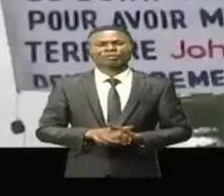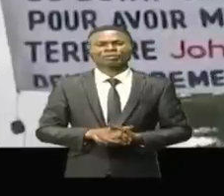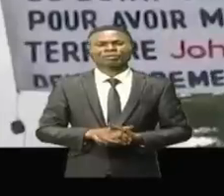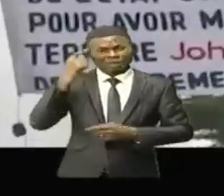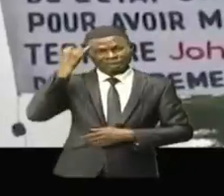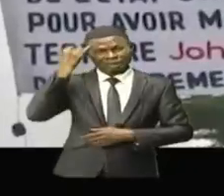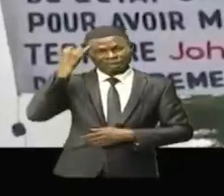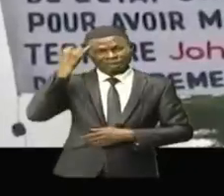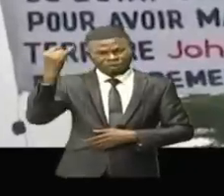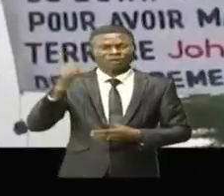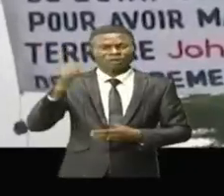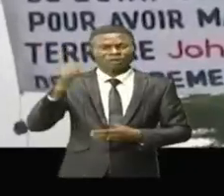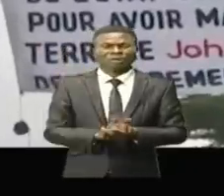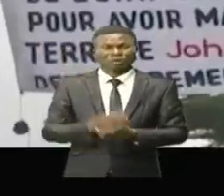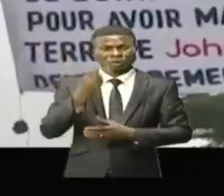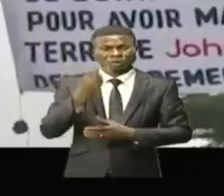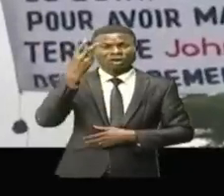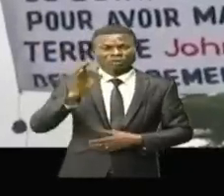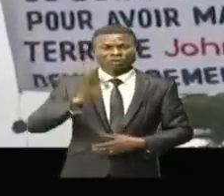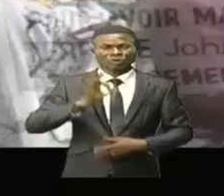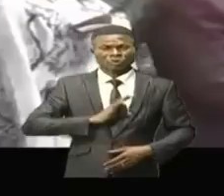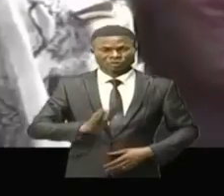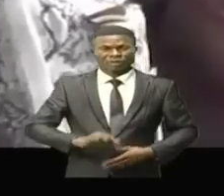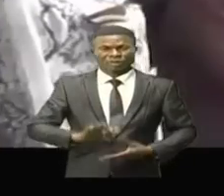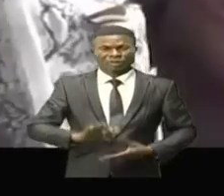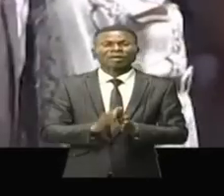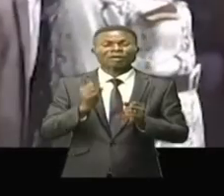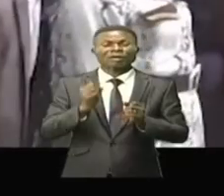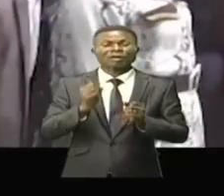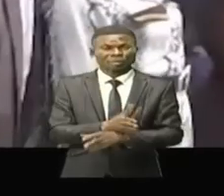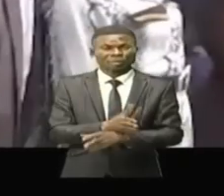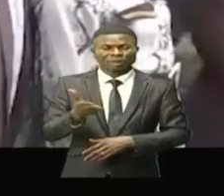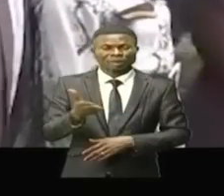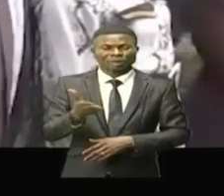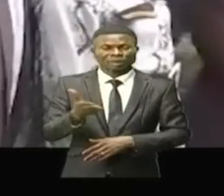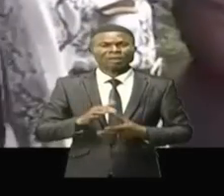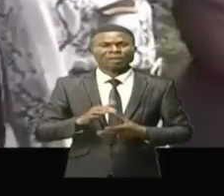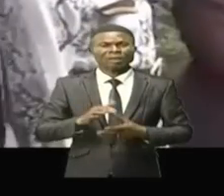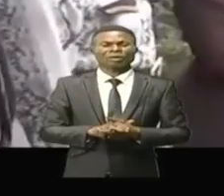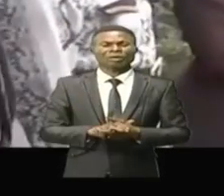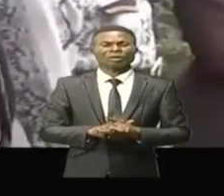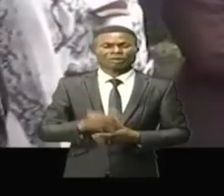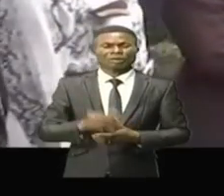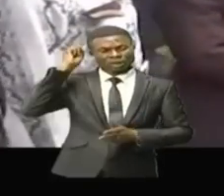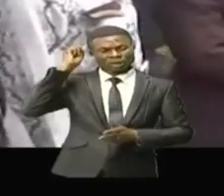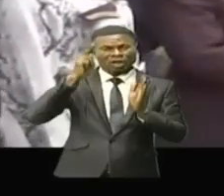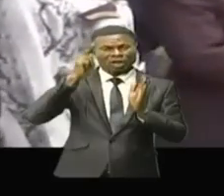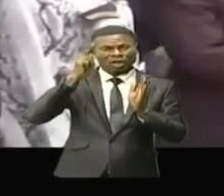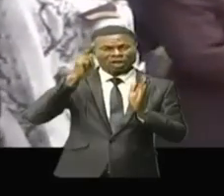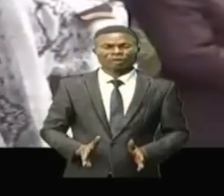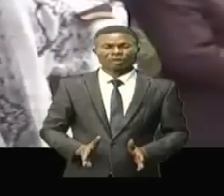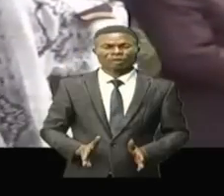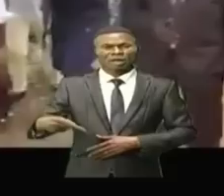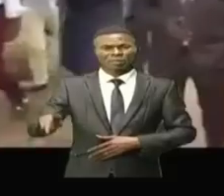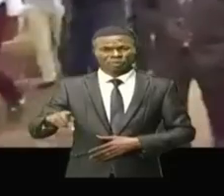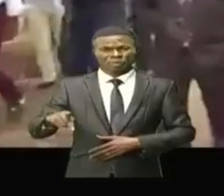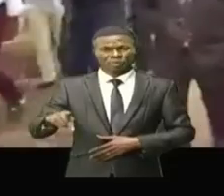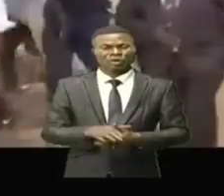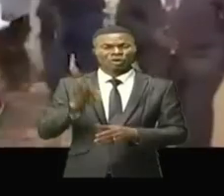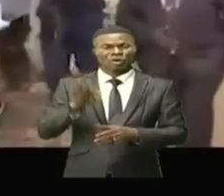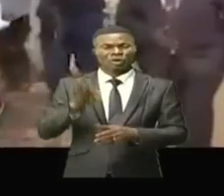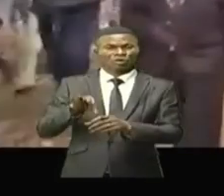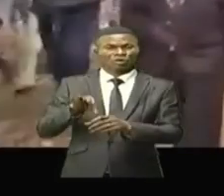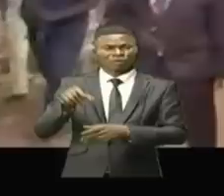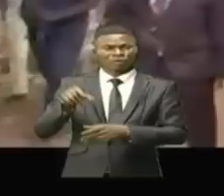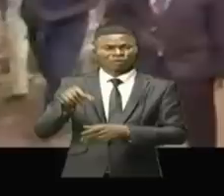de matérialiser la vision du chef de l'État, Félix-Antoine Tshisekedi Tshilombo, le gouverneur des provinces élu du Kasaï central,